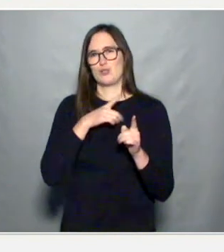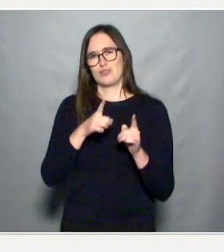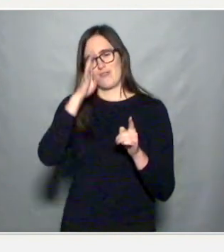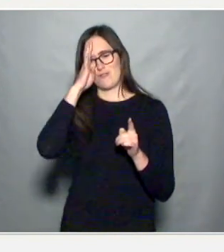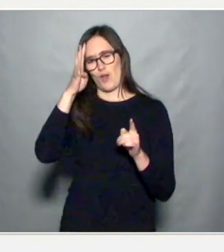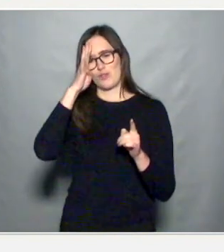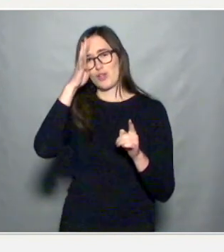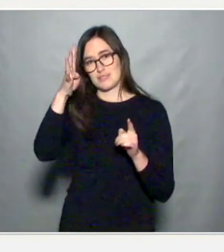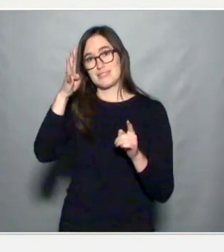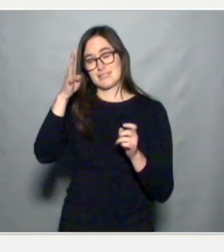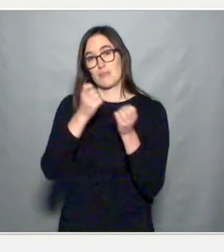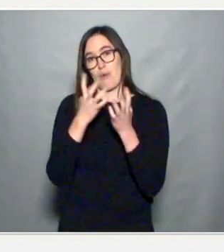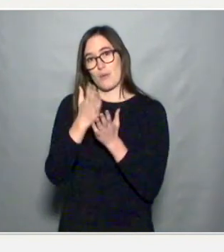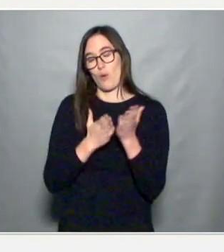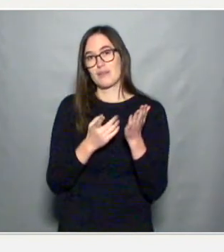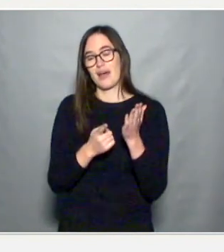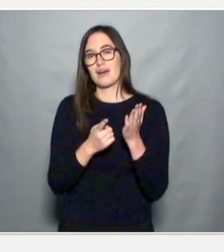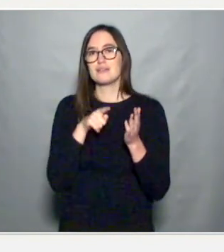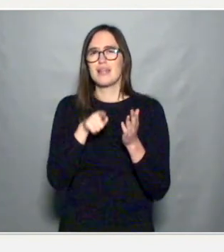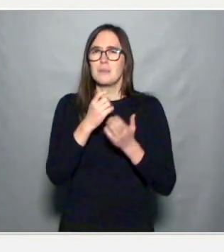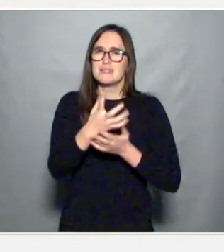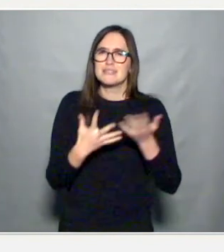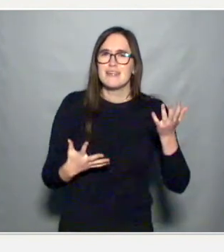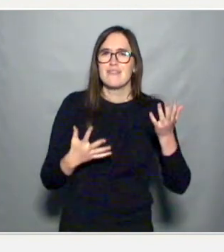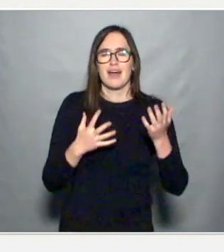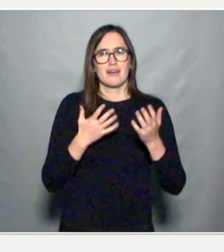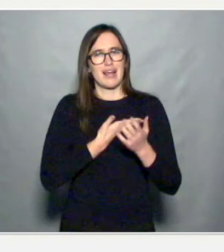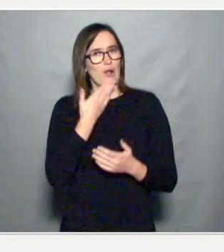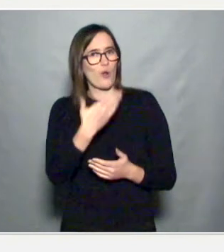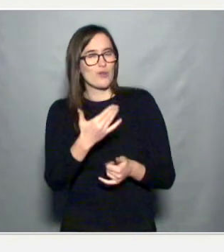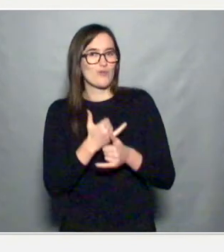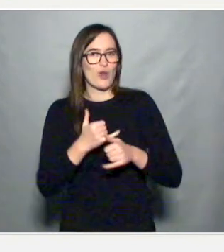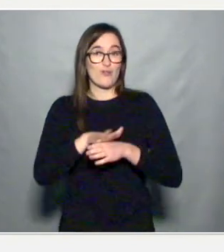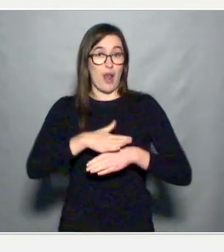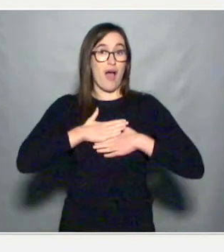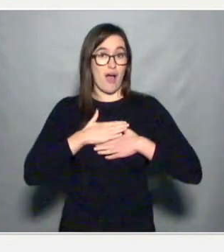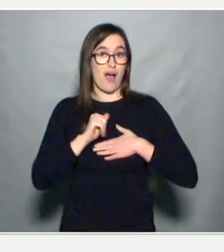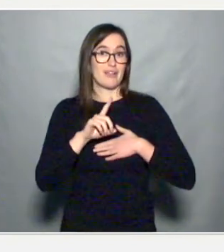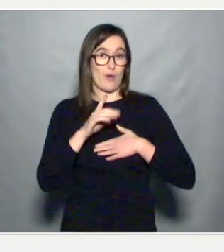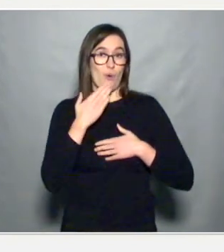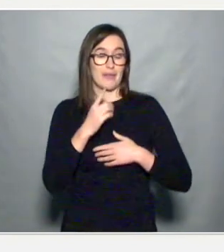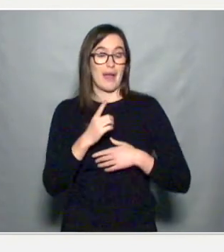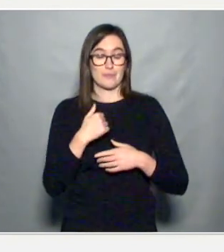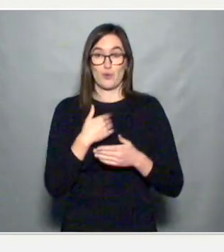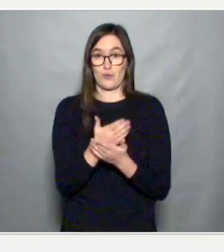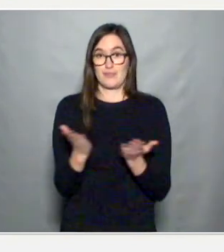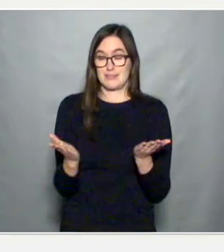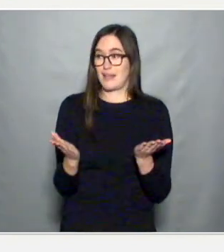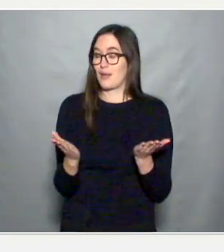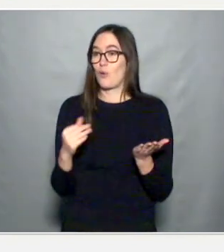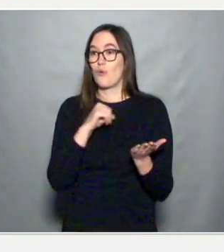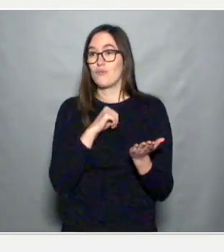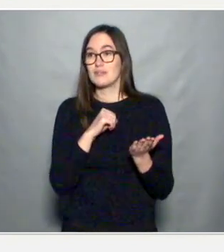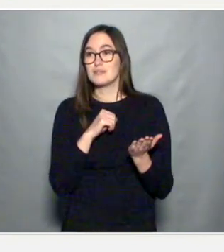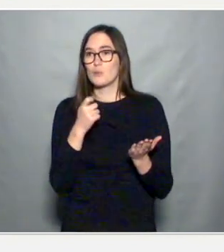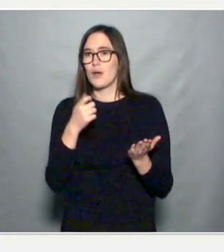fantastisk. På många sätt och vis för att den beskriver så otroligt väl hur det är att ha ADHD. Så den kommer här. Och om vi har någon som är